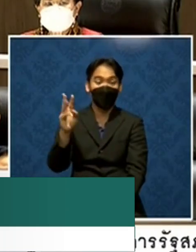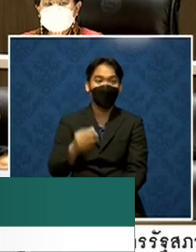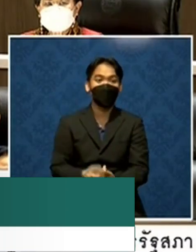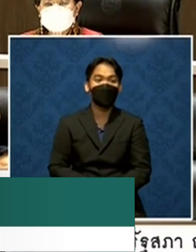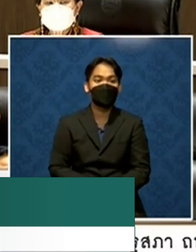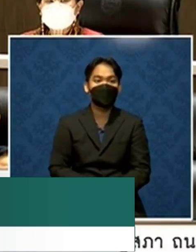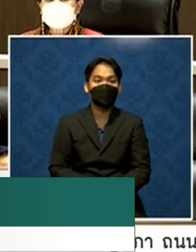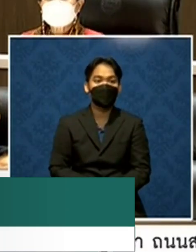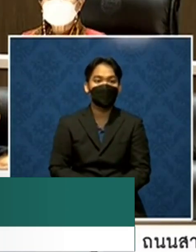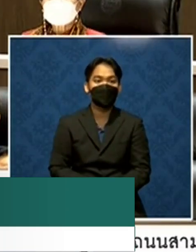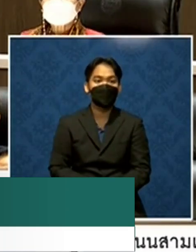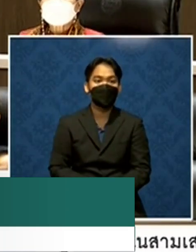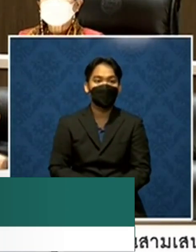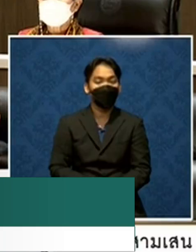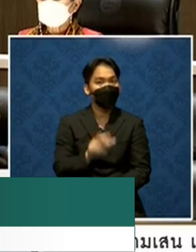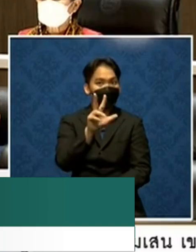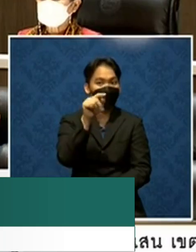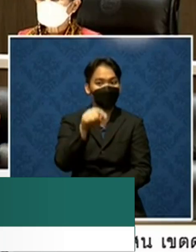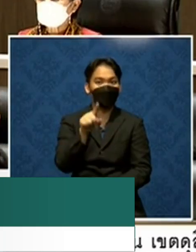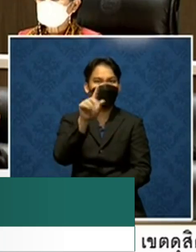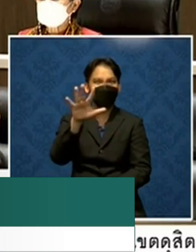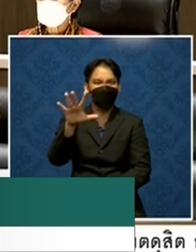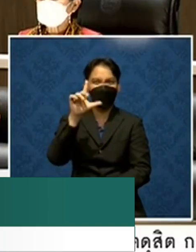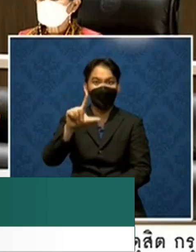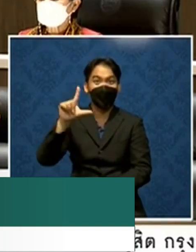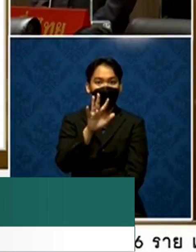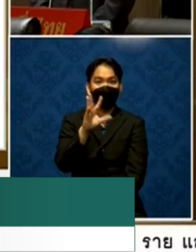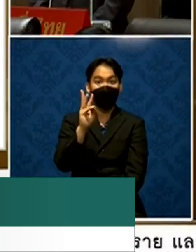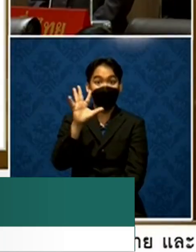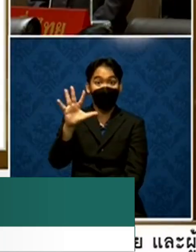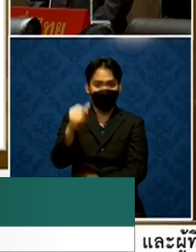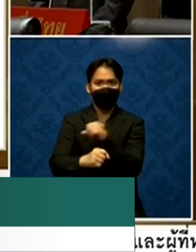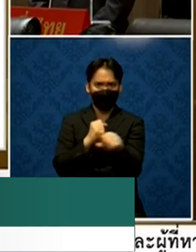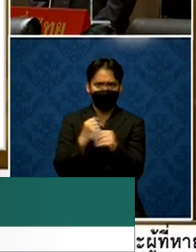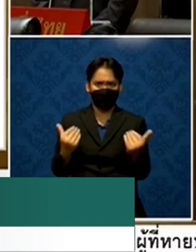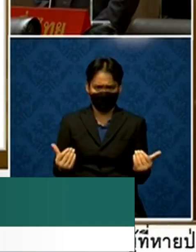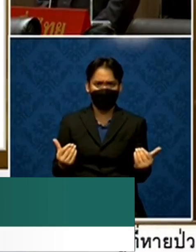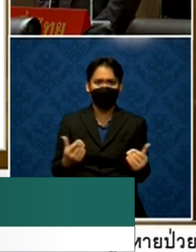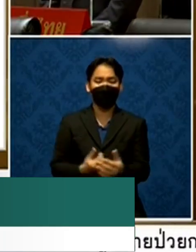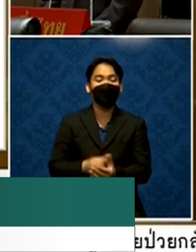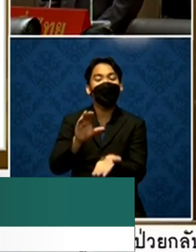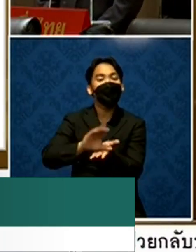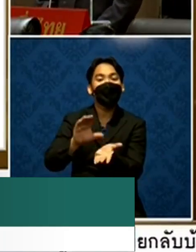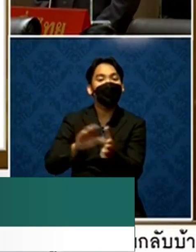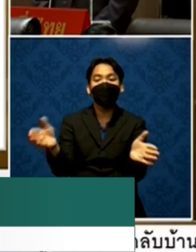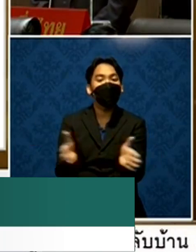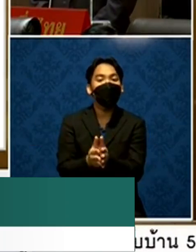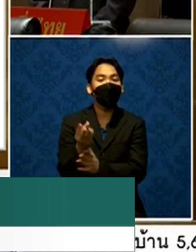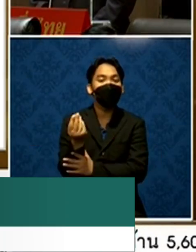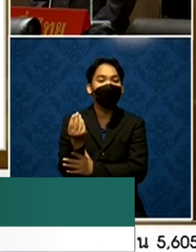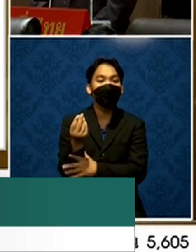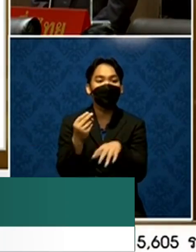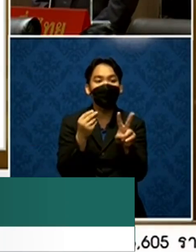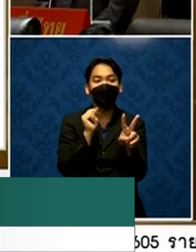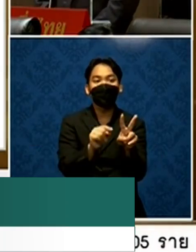ที่เป็นงบใหม่ที่ตั้งในปี2566ก็คือการที่กองทัพอากาศเนี่ยจะซื้อเครื่องบิน